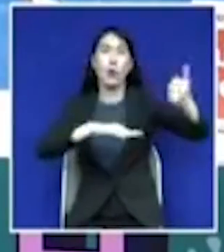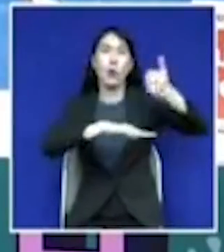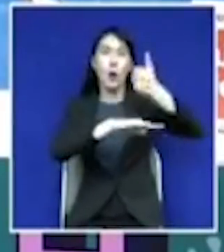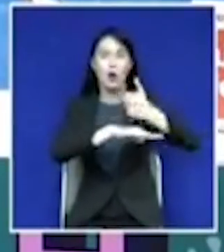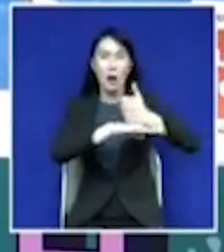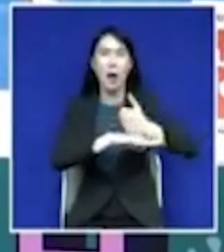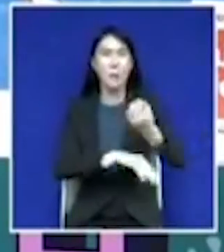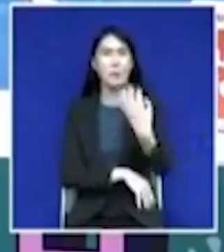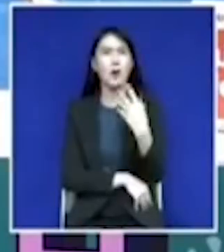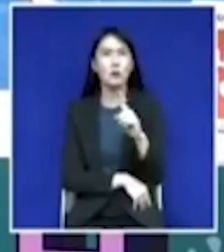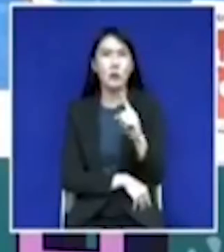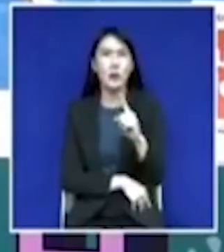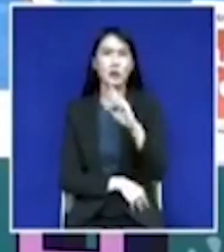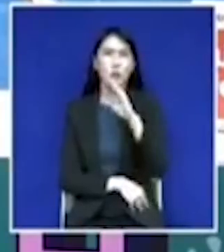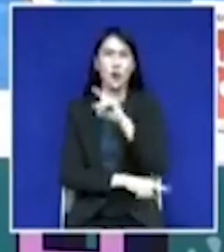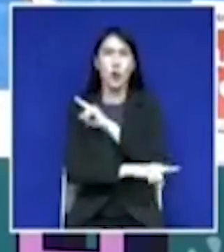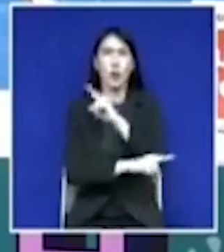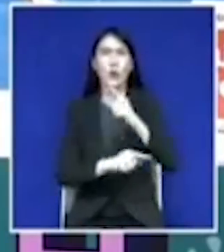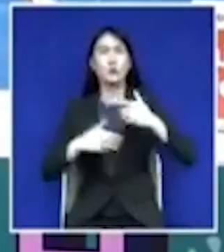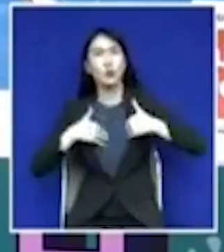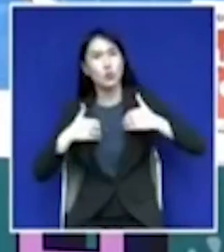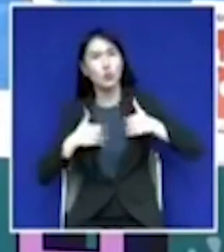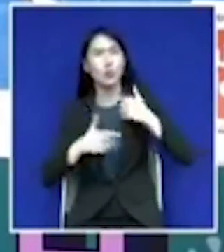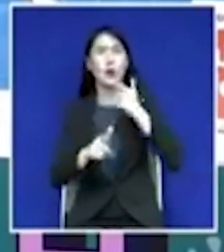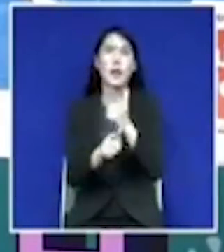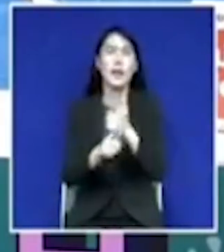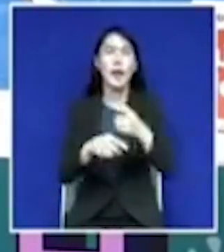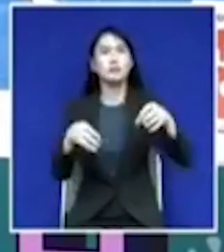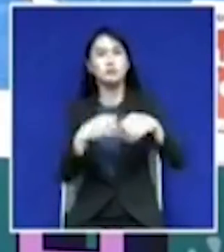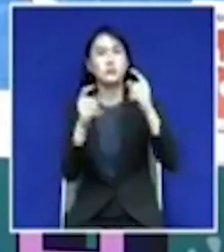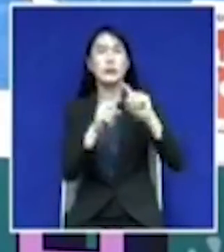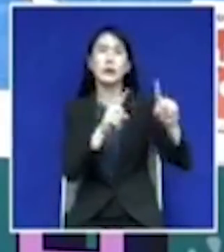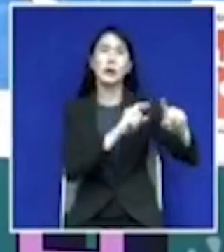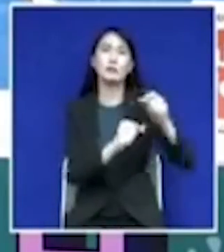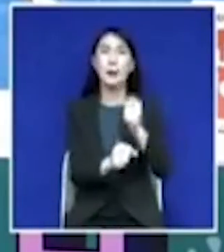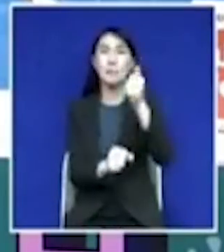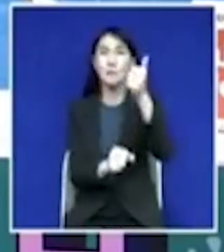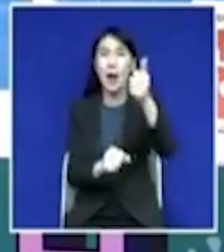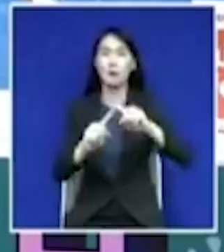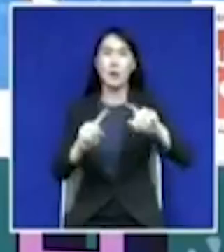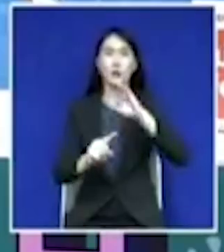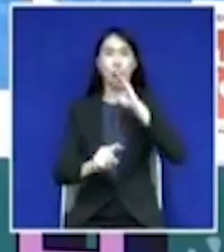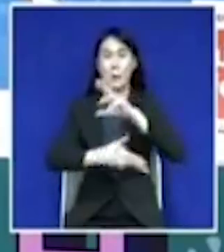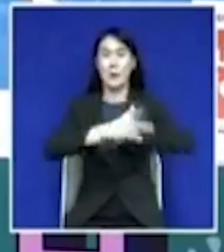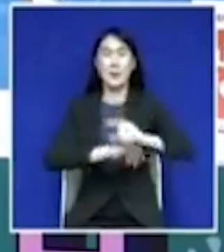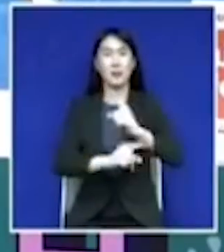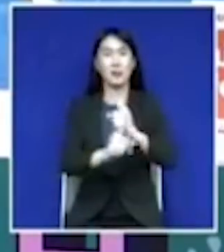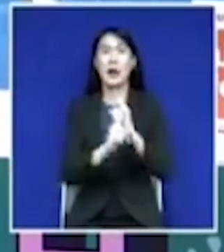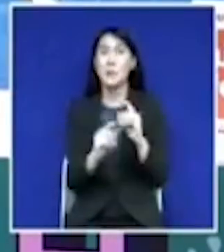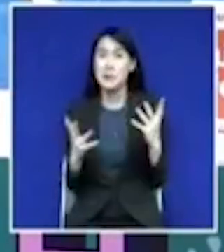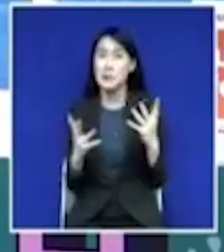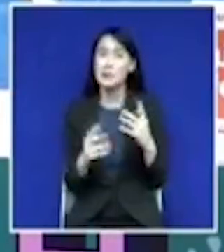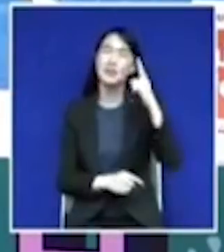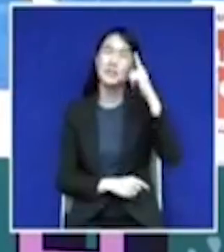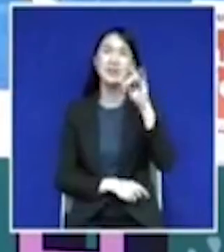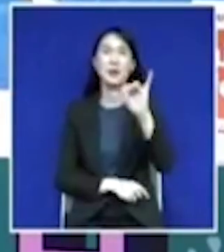าเรื่องของการมีเทศกาลรื่นเริงอนุญาตให้ทำได้ครับแต่ถ้าไม่ปฏิบัติกันก็อาจจะต้อง